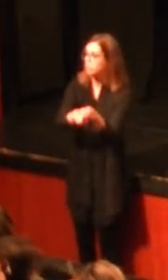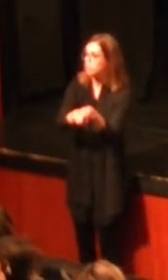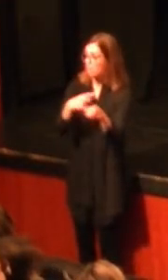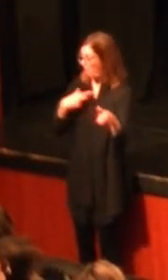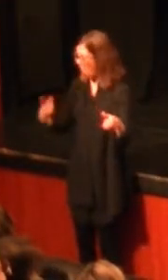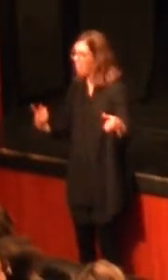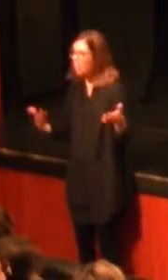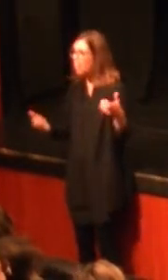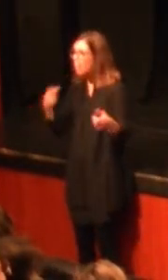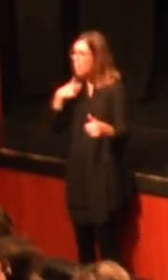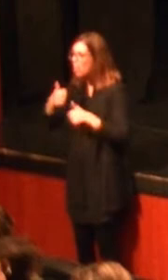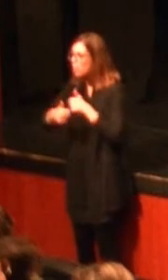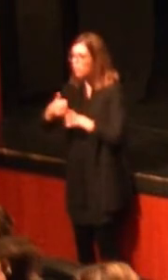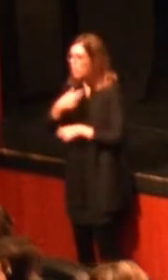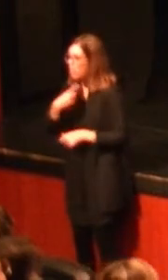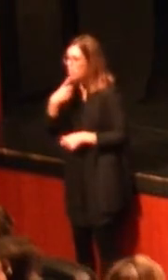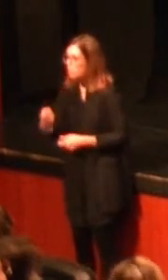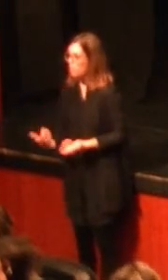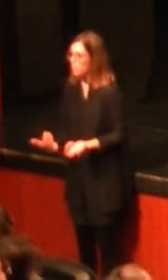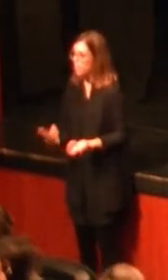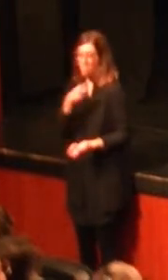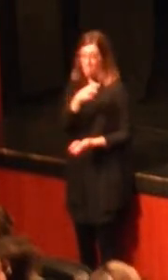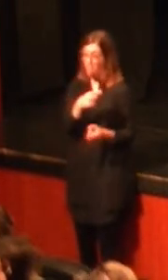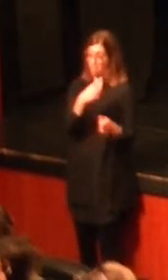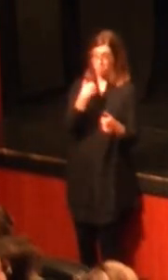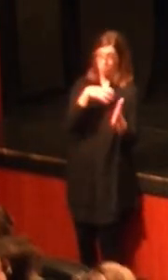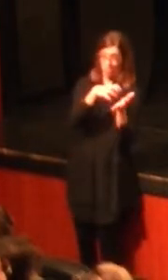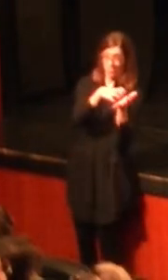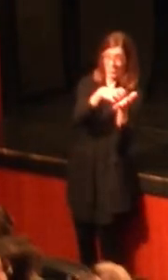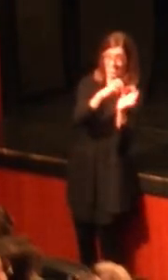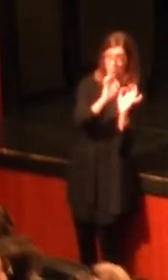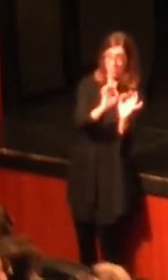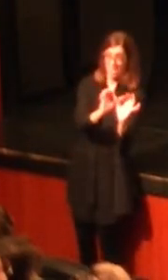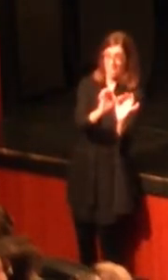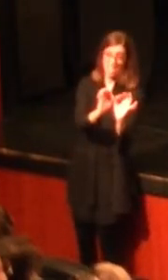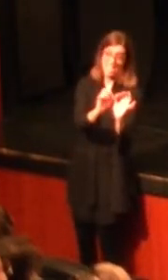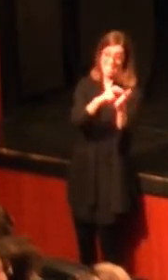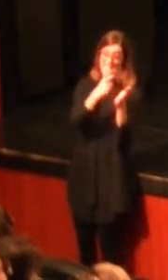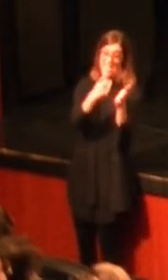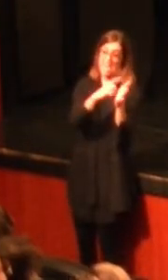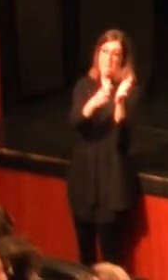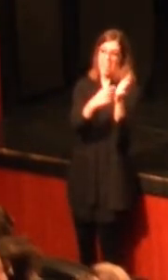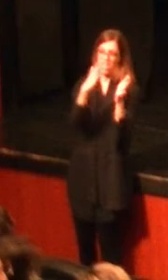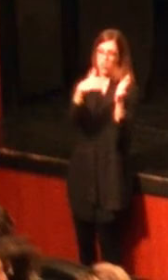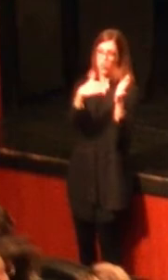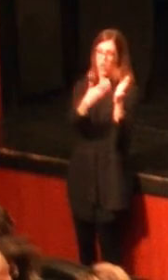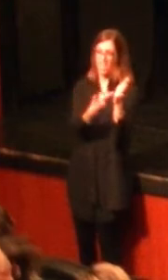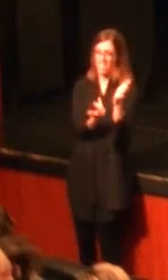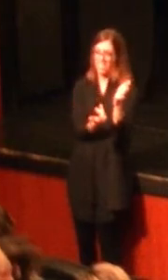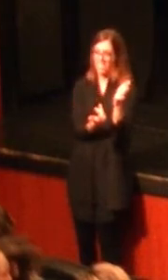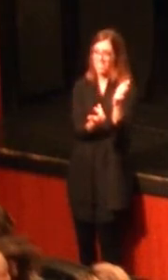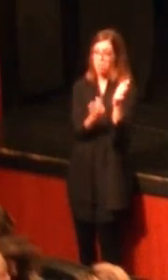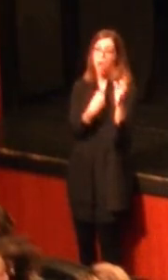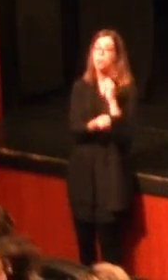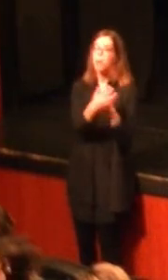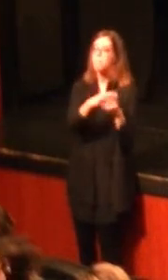reservats per centres especials de treball sense any de lucre. Perquè hi ha una cosa que a mi em sembla demencial i és que es permet